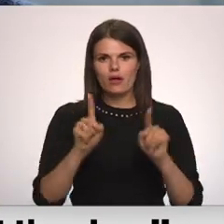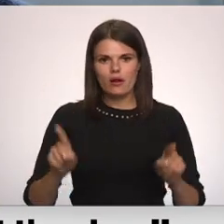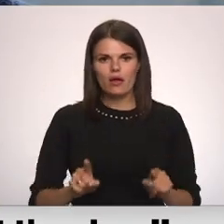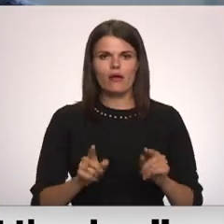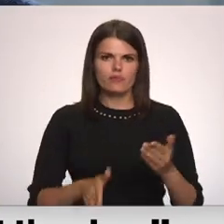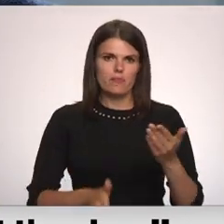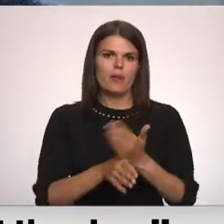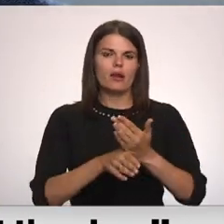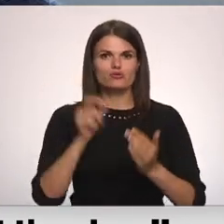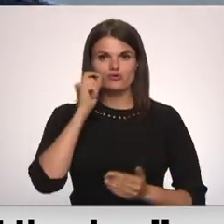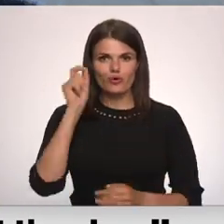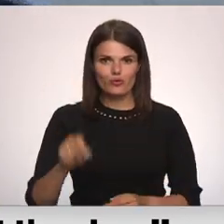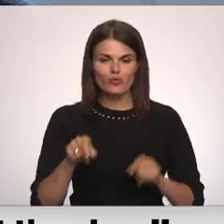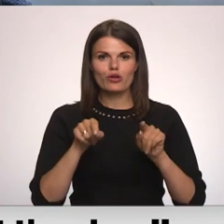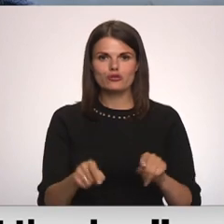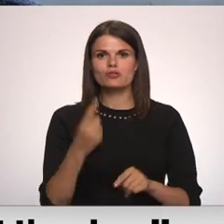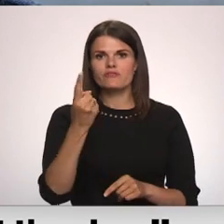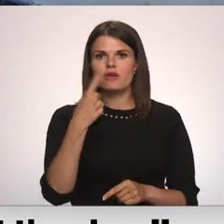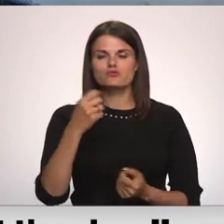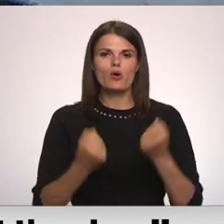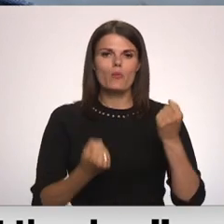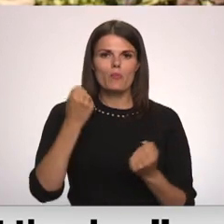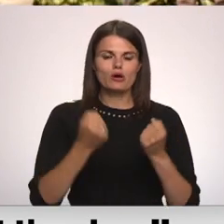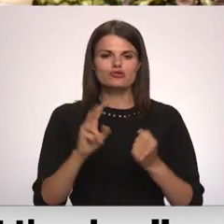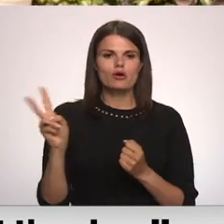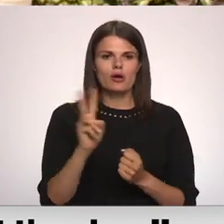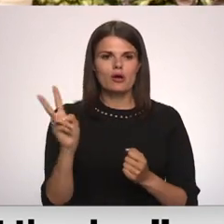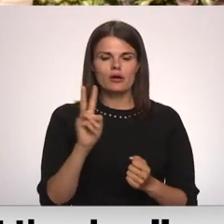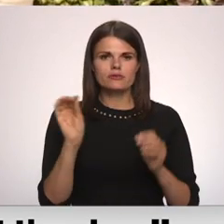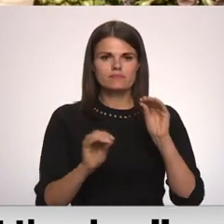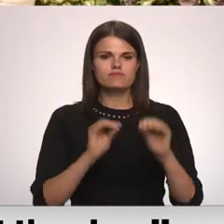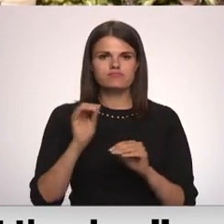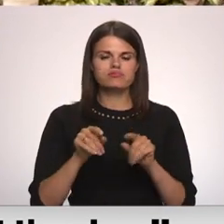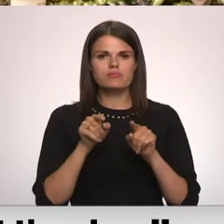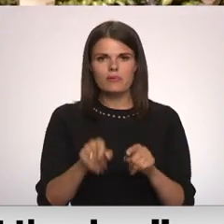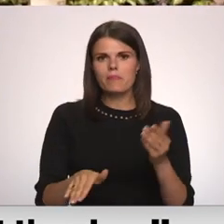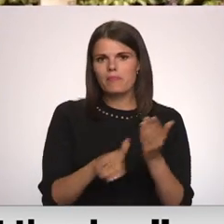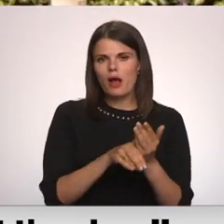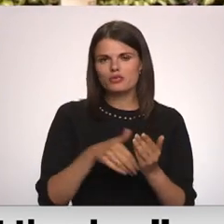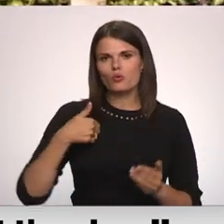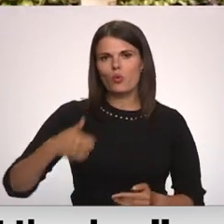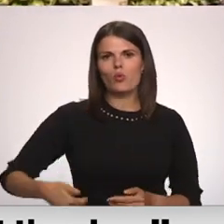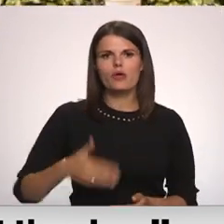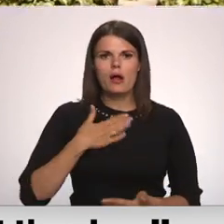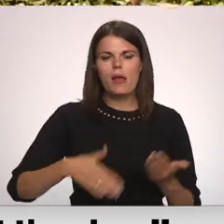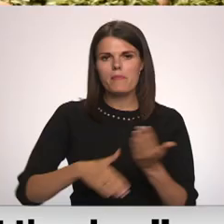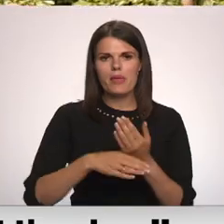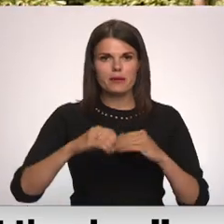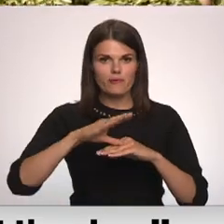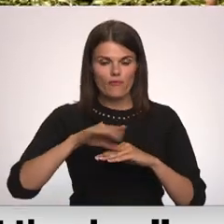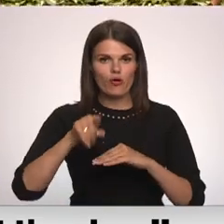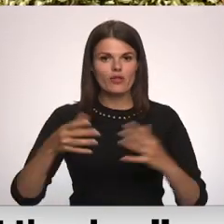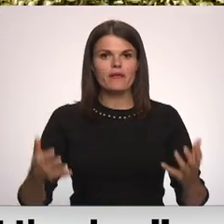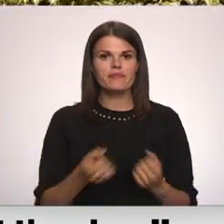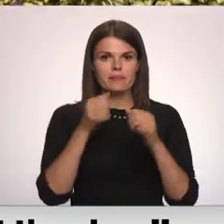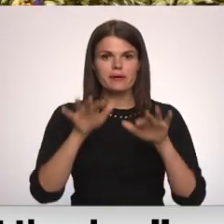palīdzētu Ukrainai. Šis ir viens no auto, kas sagādāts ar labdarības fonda Help Ukraine palīdzību no Kuldīgas. Fonds dibināts Ukrainā.